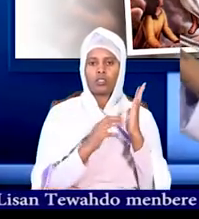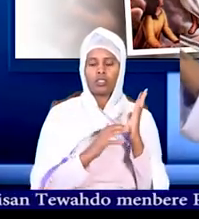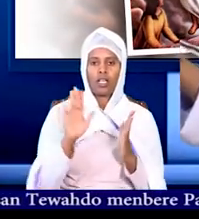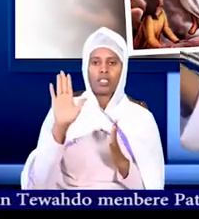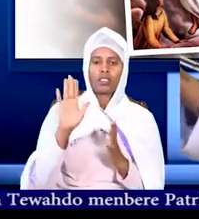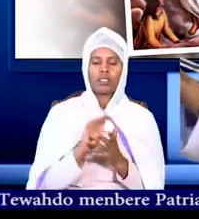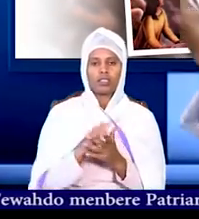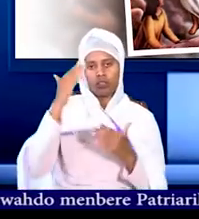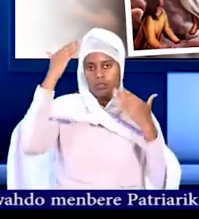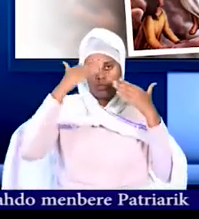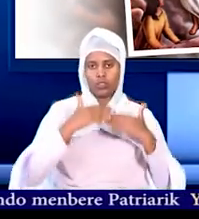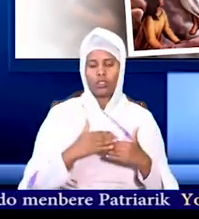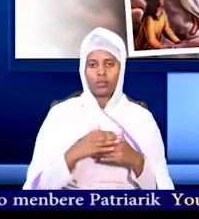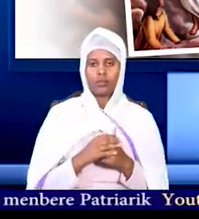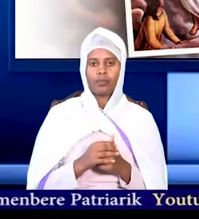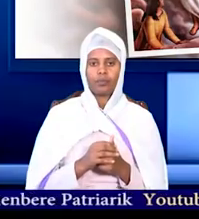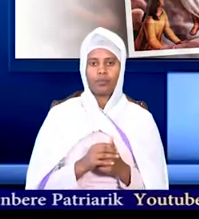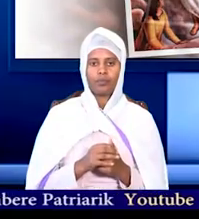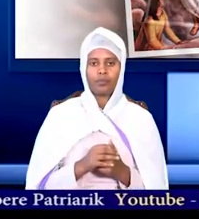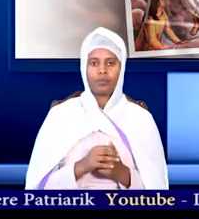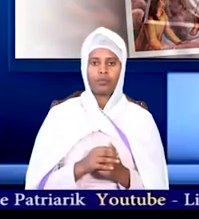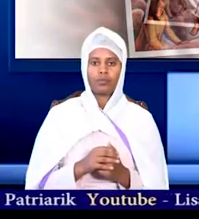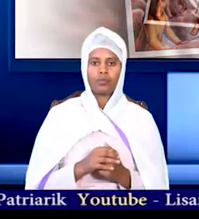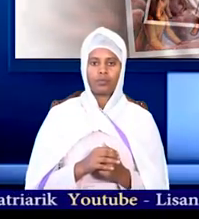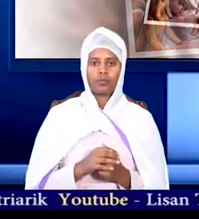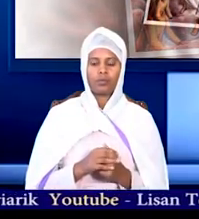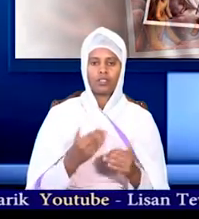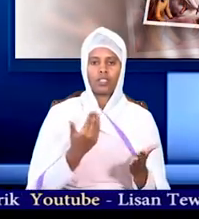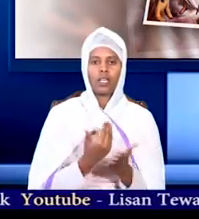ሰዓት ሸዓተ ኣቋፃፅራ ግእዝ ማለት ናይ ምሸት